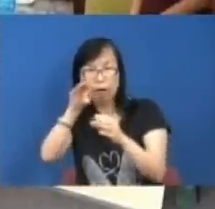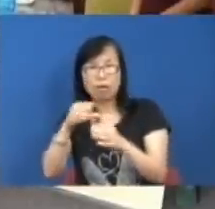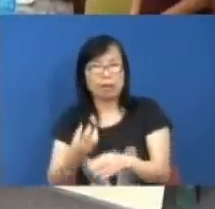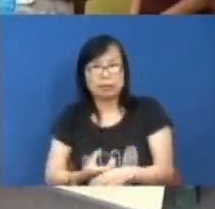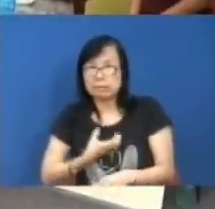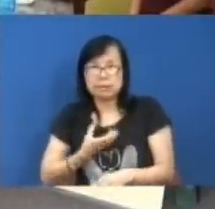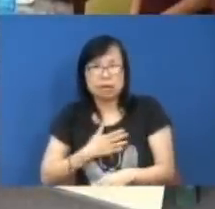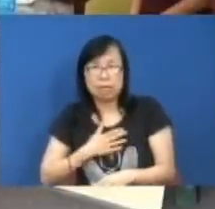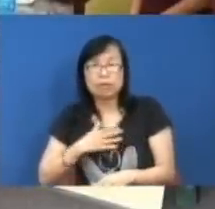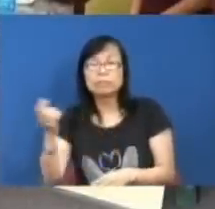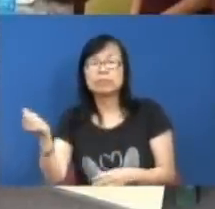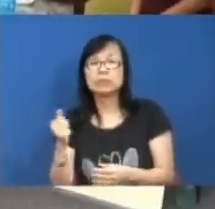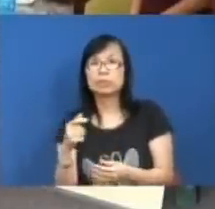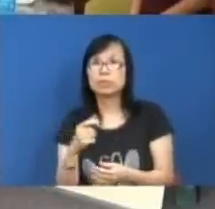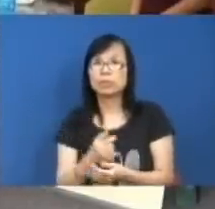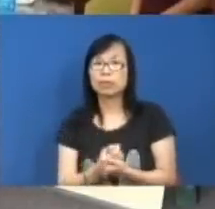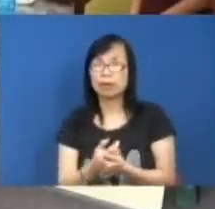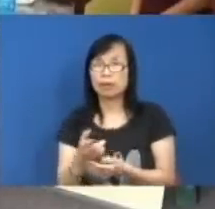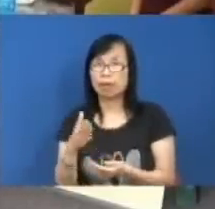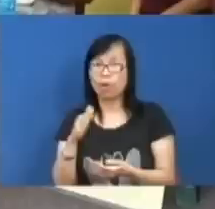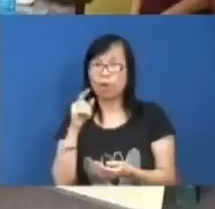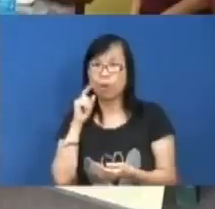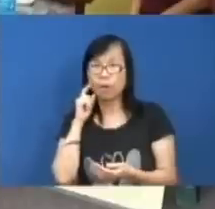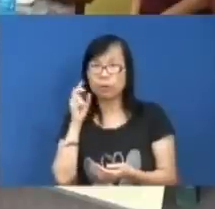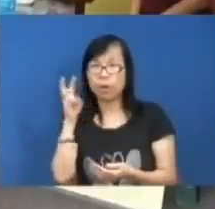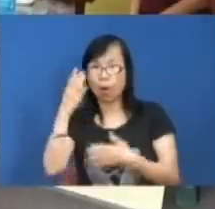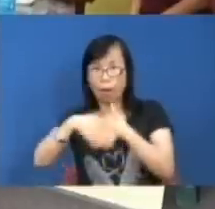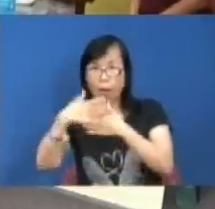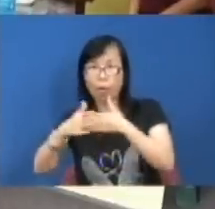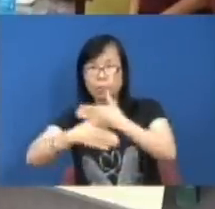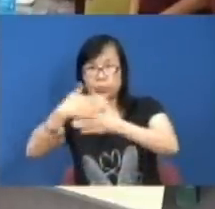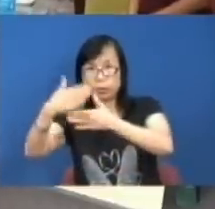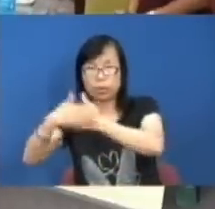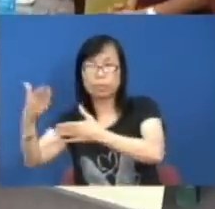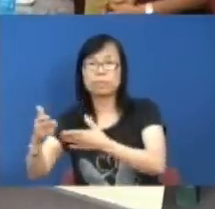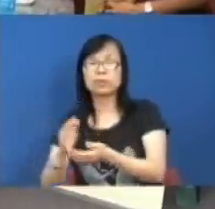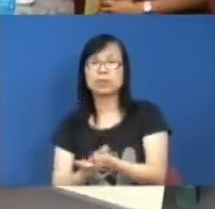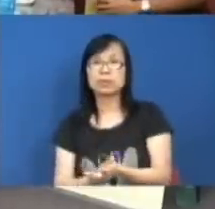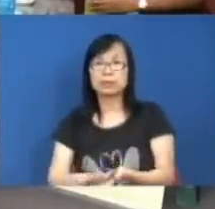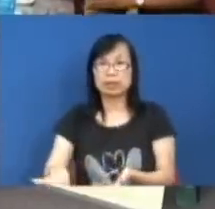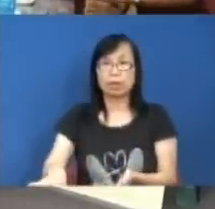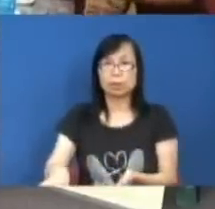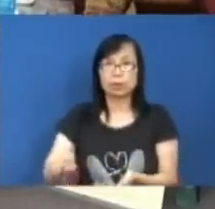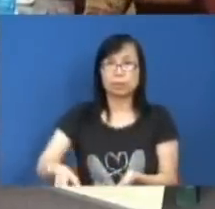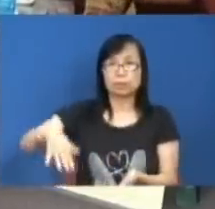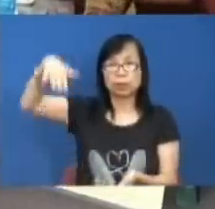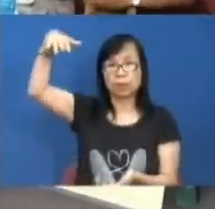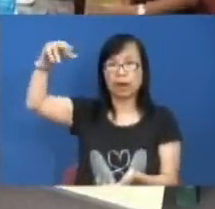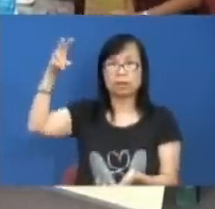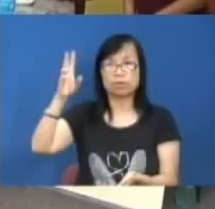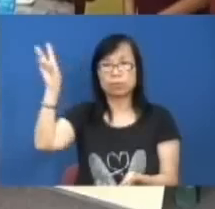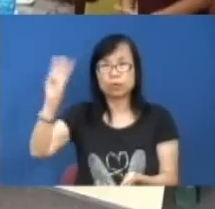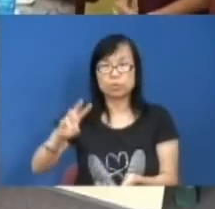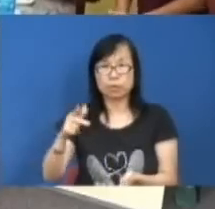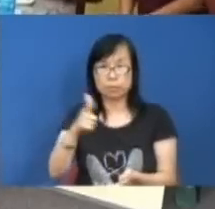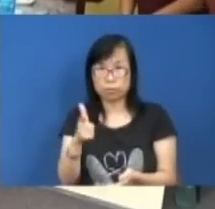嘅，咁所以咧，我哋都會採用呢一類型嘅高壓水槍， 就用外牆為主嘅呢只啦，咁就用高壓水槍就噴走啲污糟嘢。